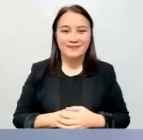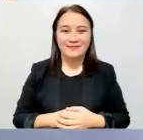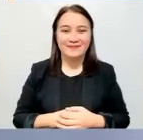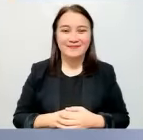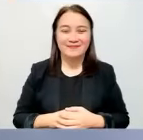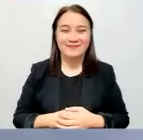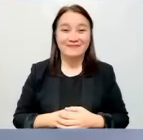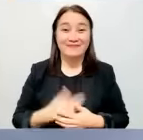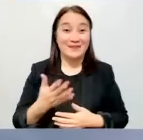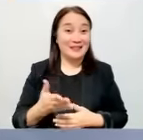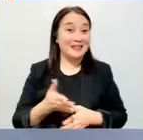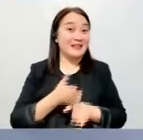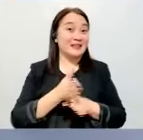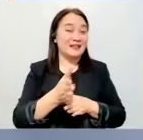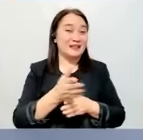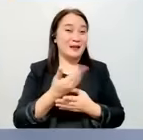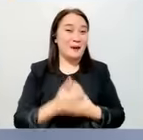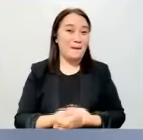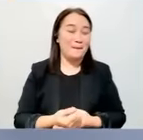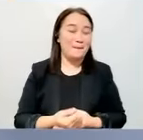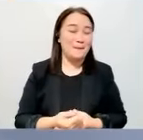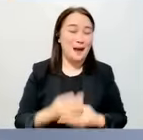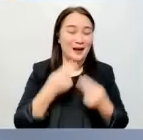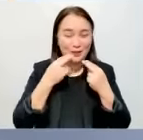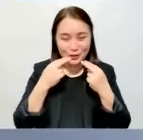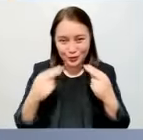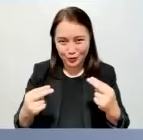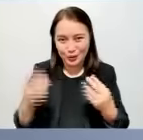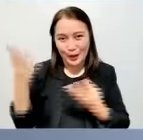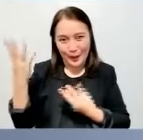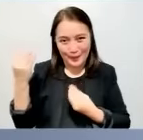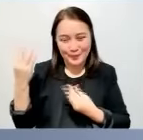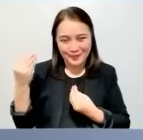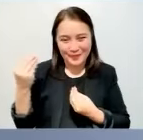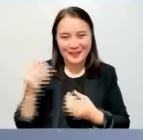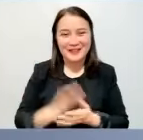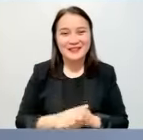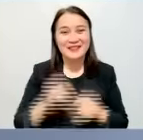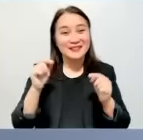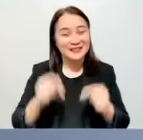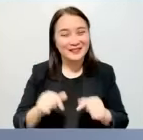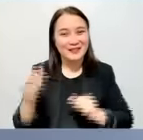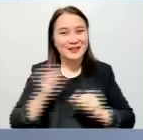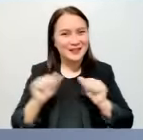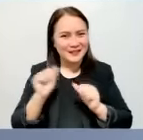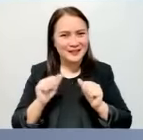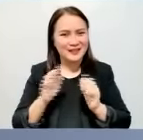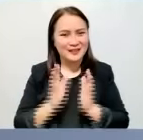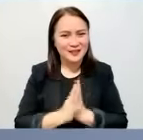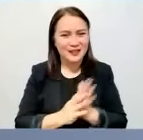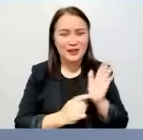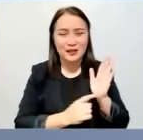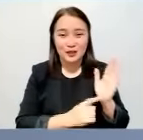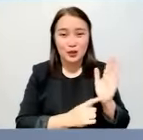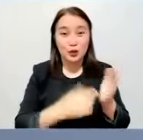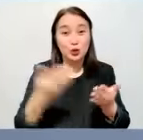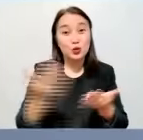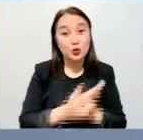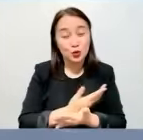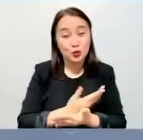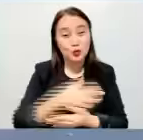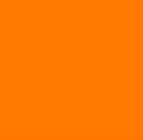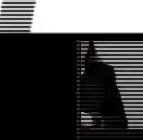Diretso na tayo sa maiinit na showbiz updates ngayong Happy Friday! Back in the limelight ang new dad na si Diego